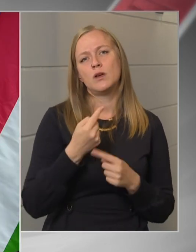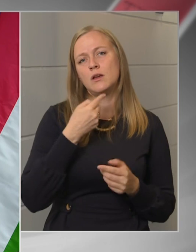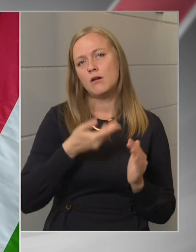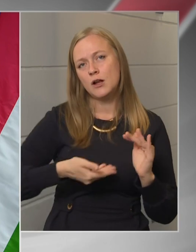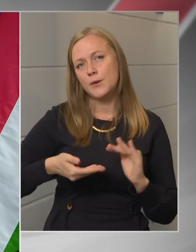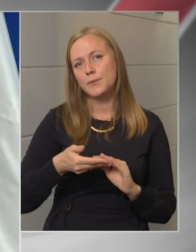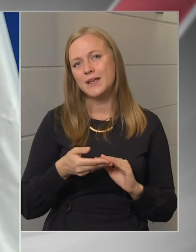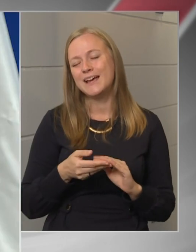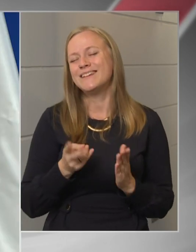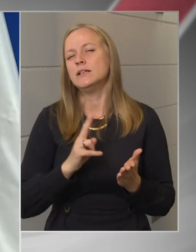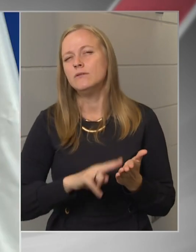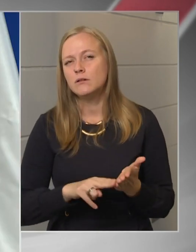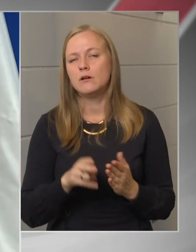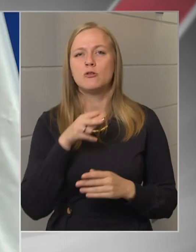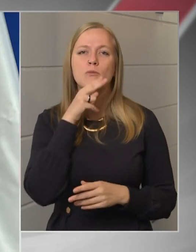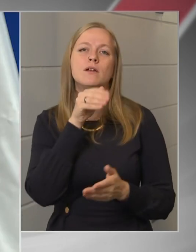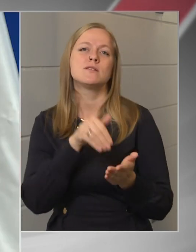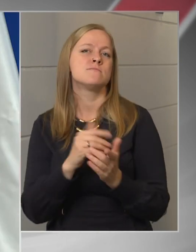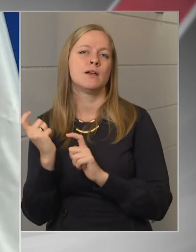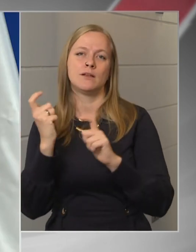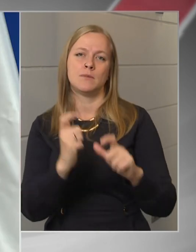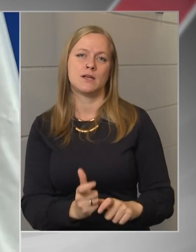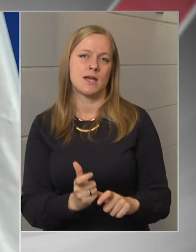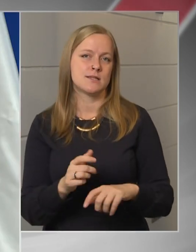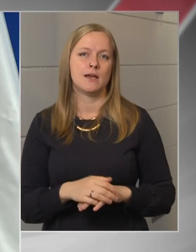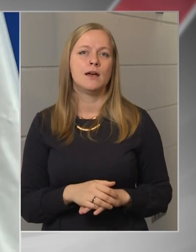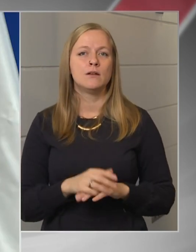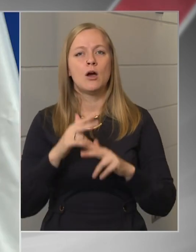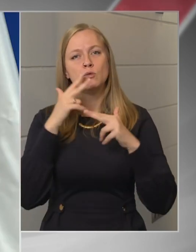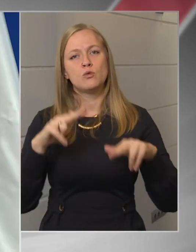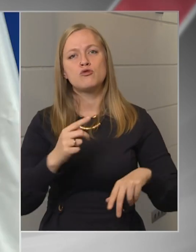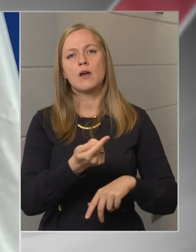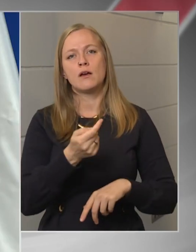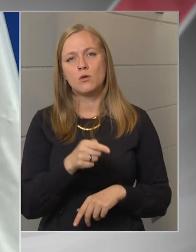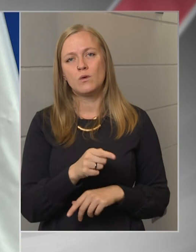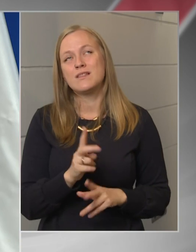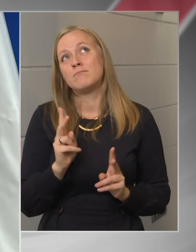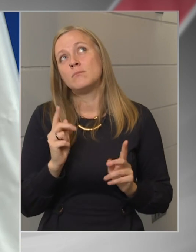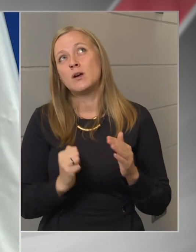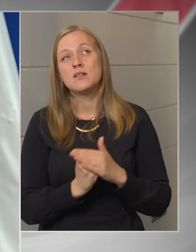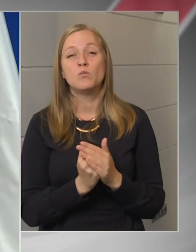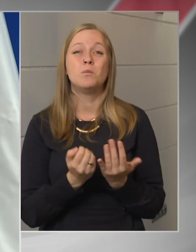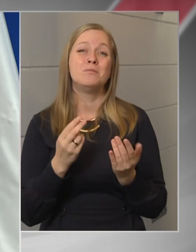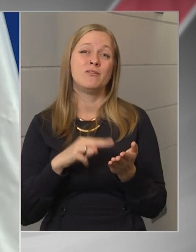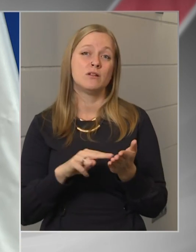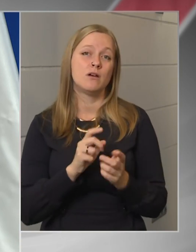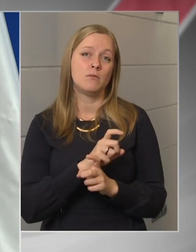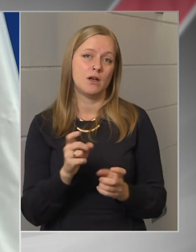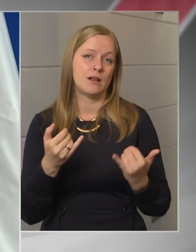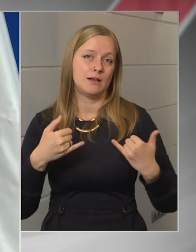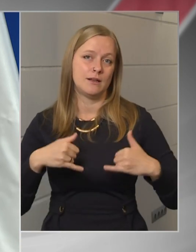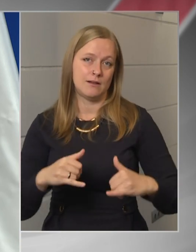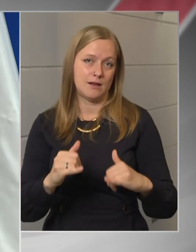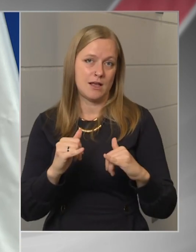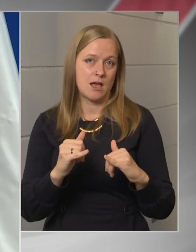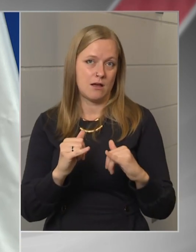utána hivatalos panasz nem érkezett a hatósághoz, ezért legfeljebb hivatalból indíthat eljárást, de a hír tegnapi vagy mai.